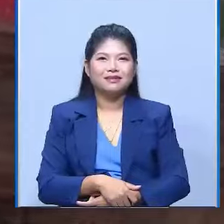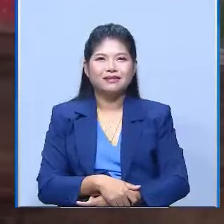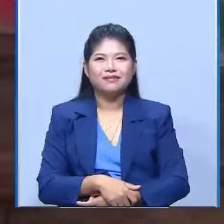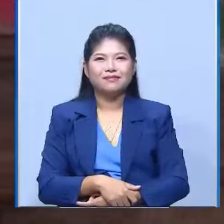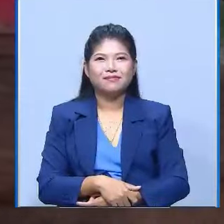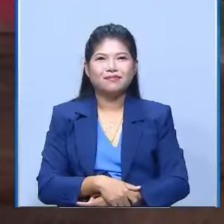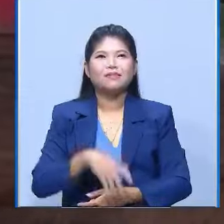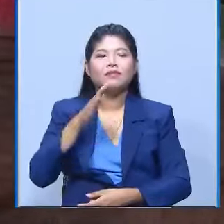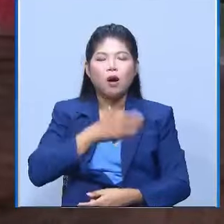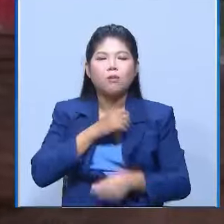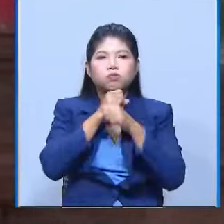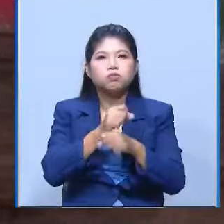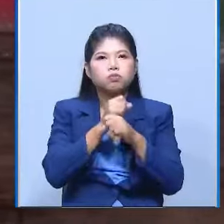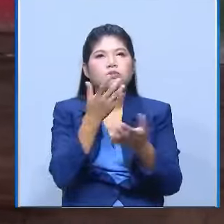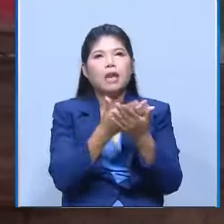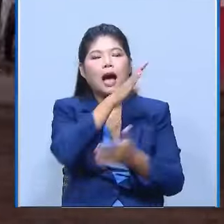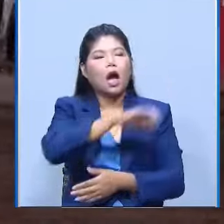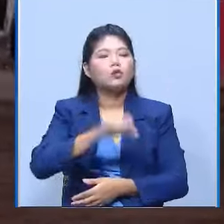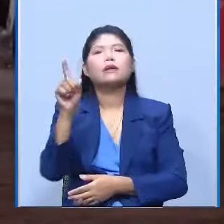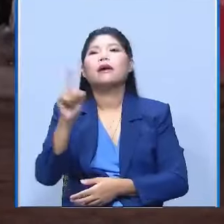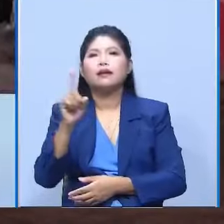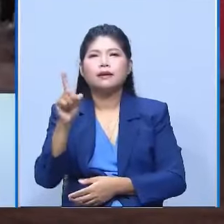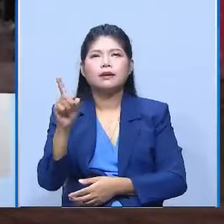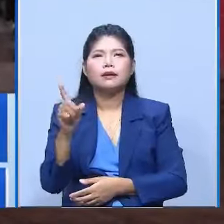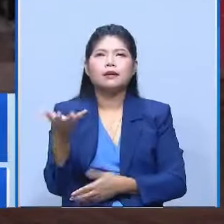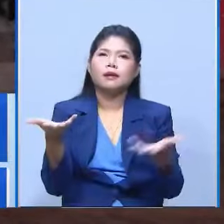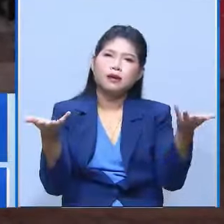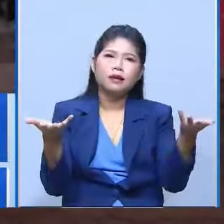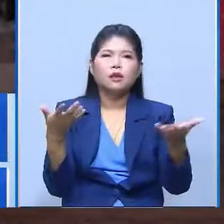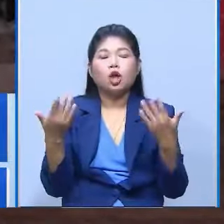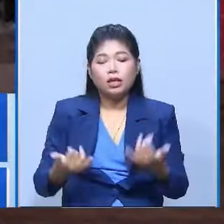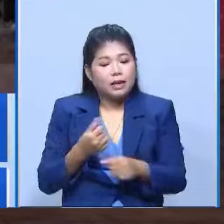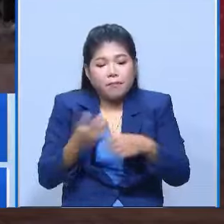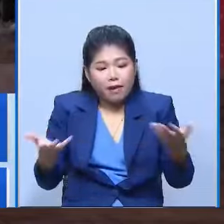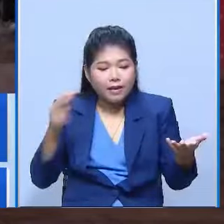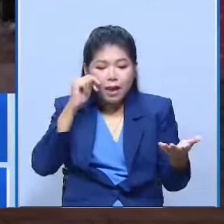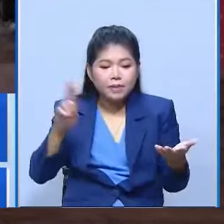ผมคนแก่ผมจะไปหาทางใส่ไม่ได้ ตอนนี้ตาสิเฮ็ดจังได๋เพื่อสิได้น้ำใส่